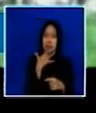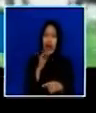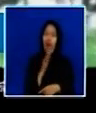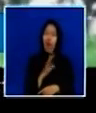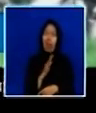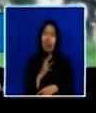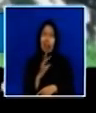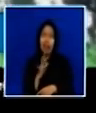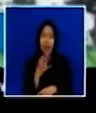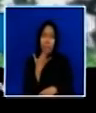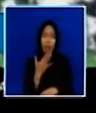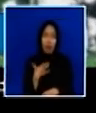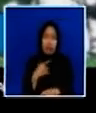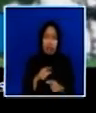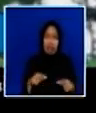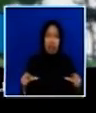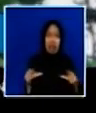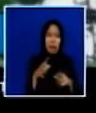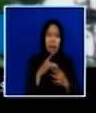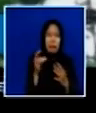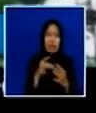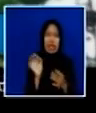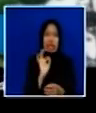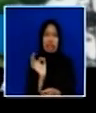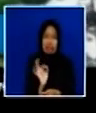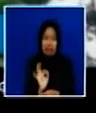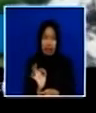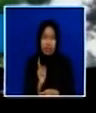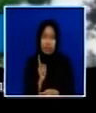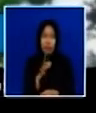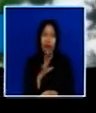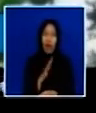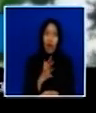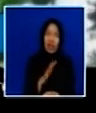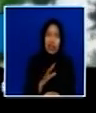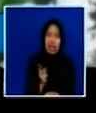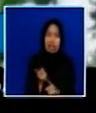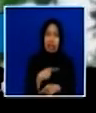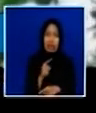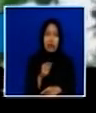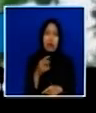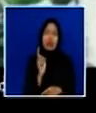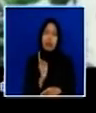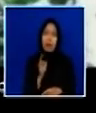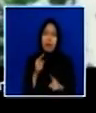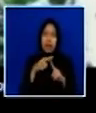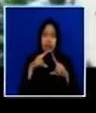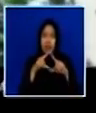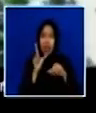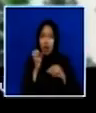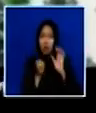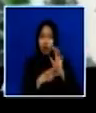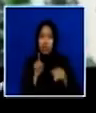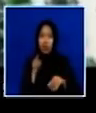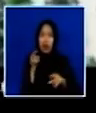bahkan pemilik tanah memilih tidak menggarap tanahnya karena khawatir diserang tawon yang dikenal cukup berbahaya Ini sementara itu dari